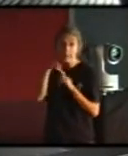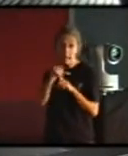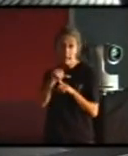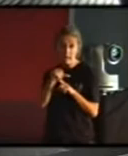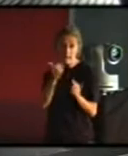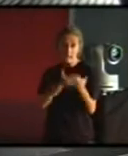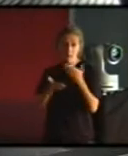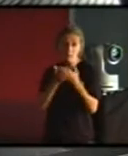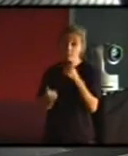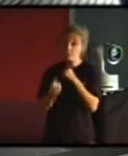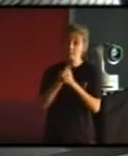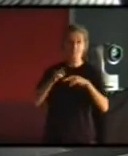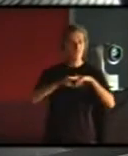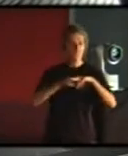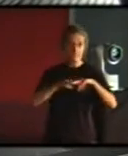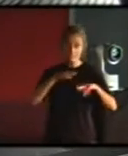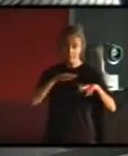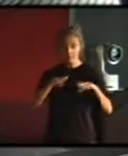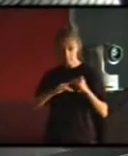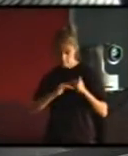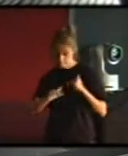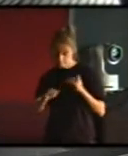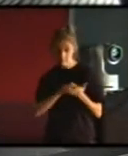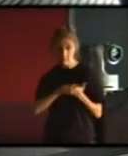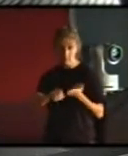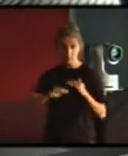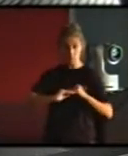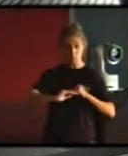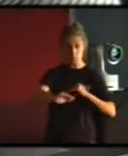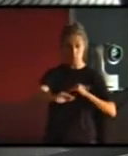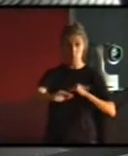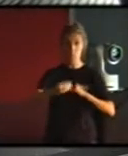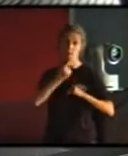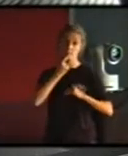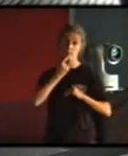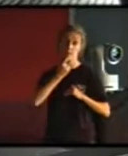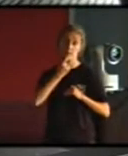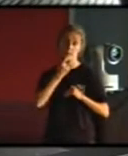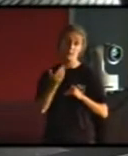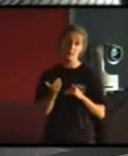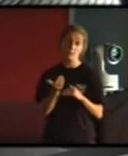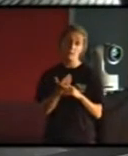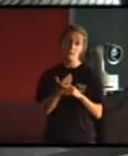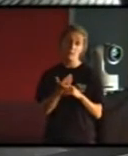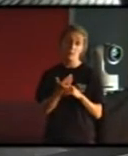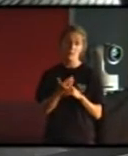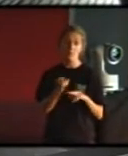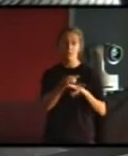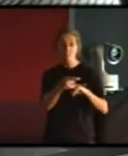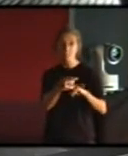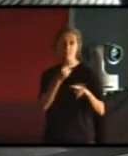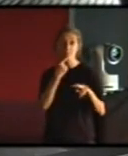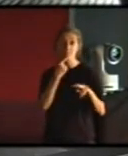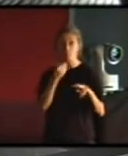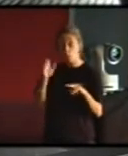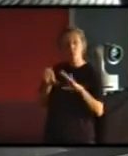matière originale. On a encore les traces par terre sur le terrazzo qui sont les fixations